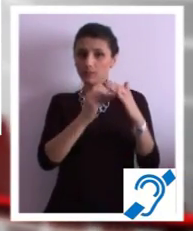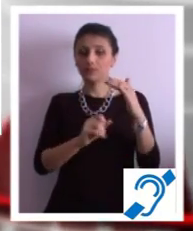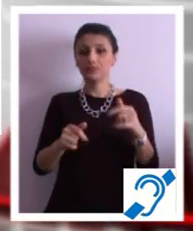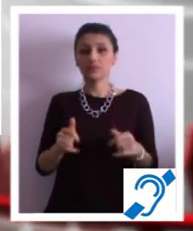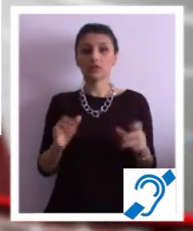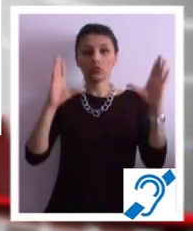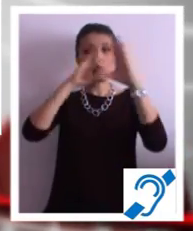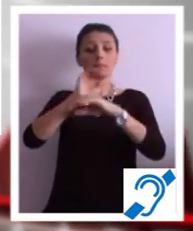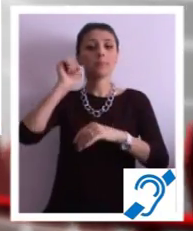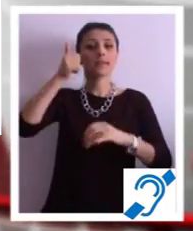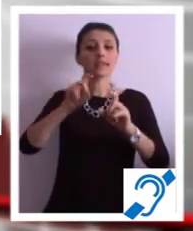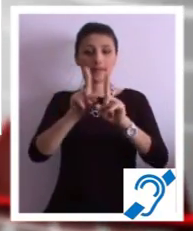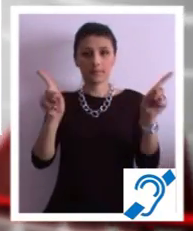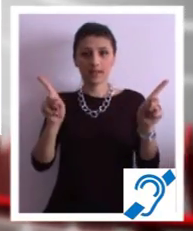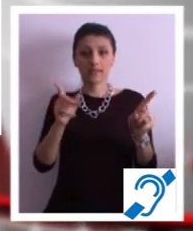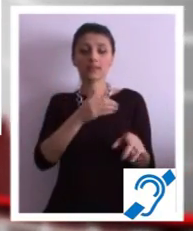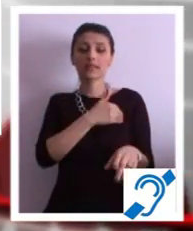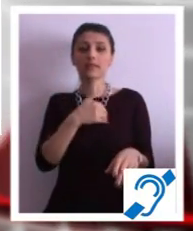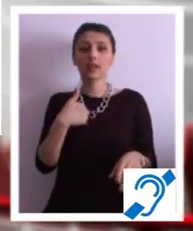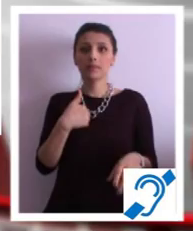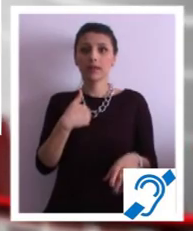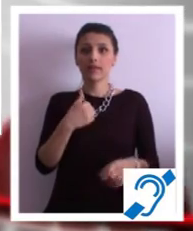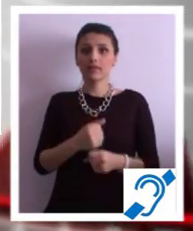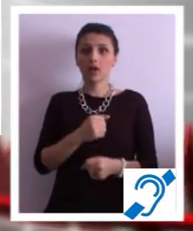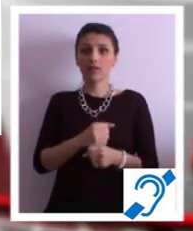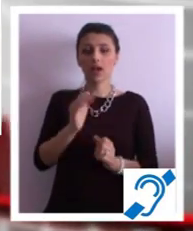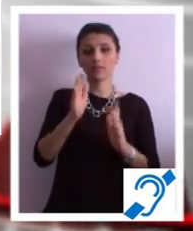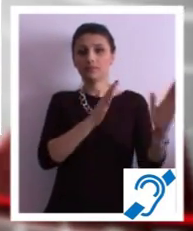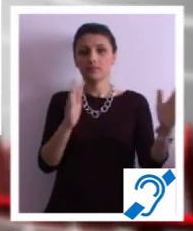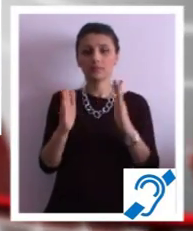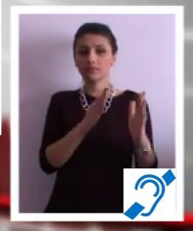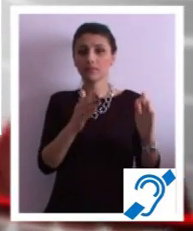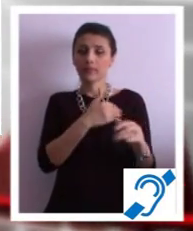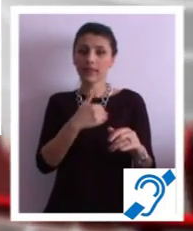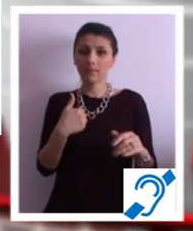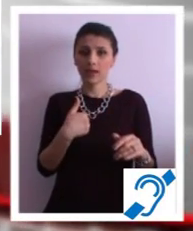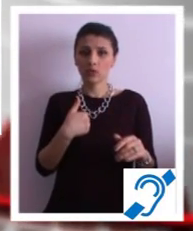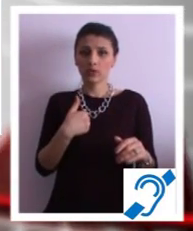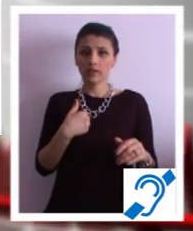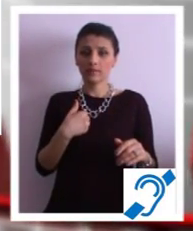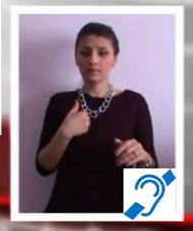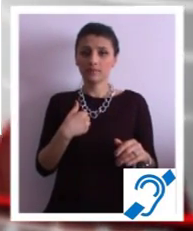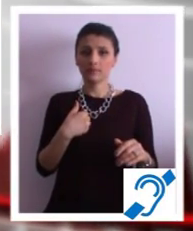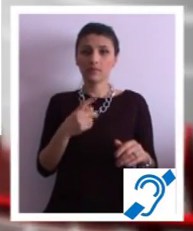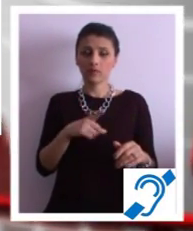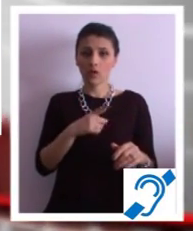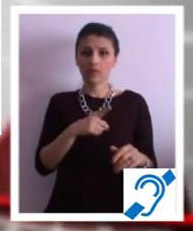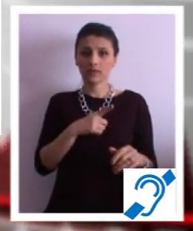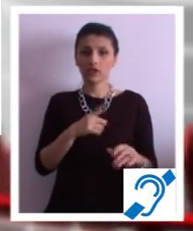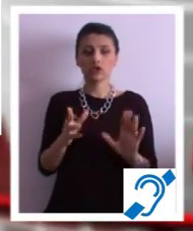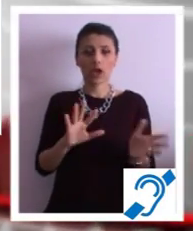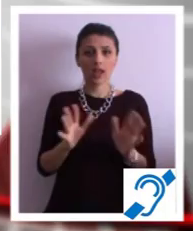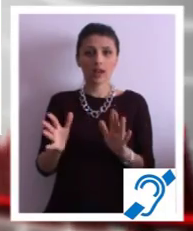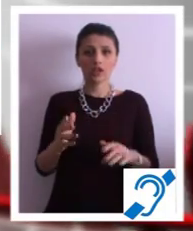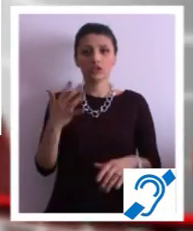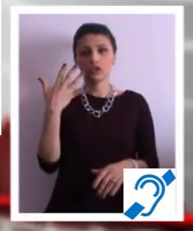la noapte și mâine dimineață, minimele în care va oscila mercurul termometrului vor fi în general